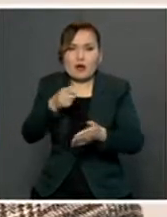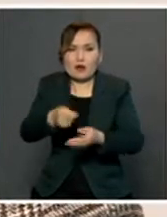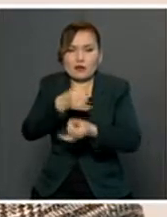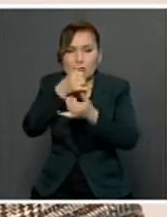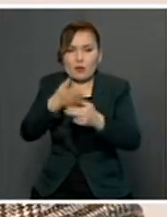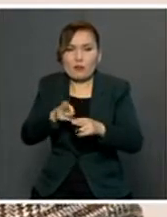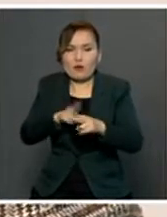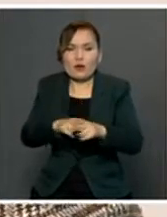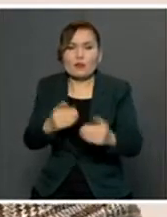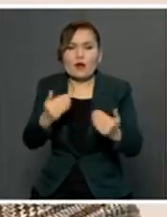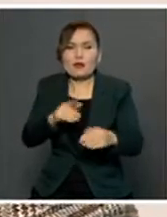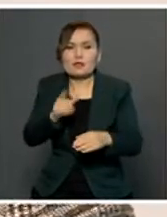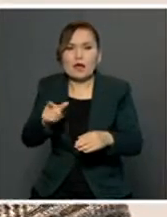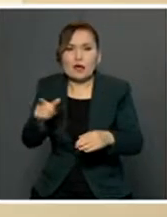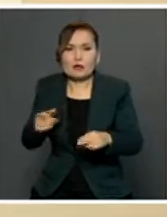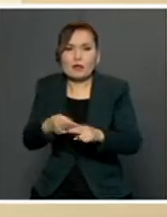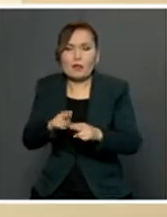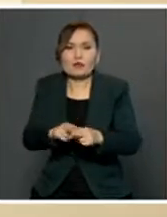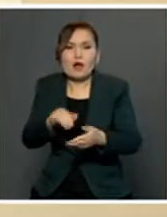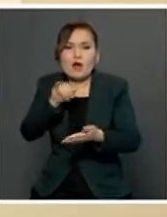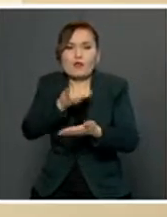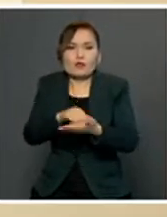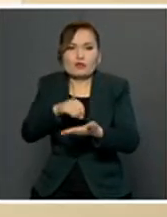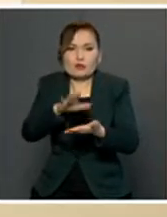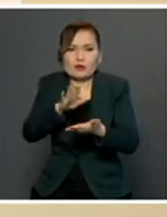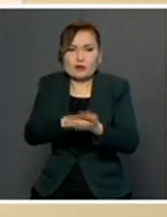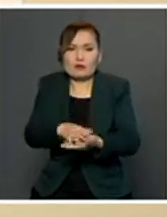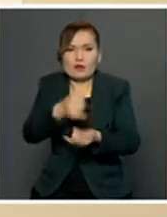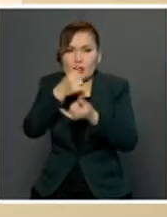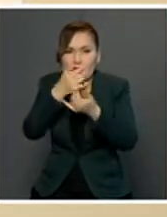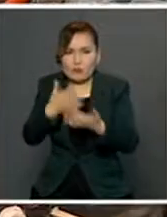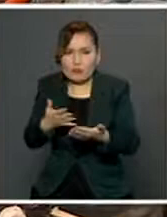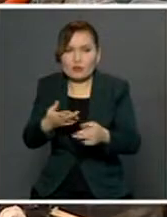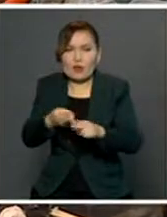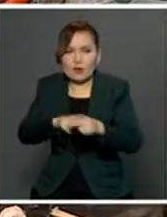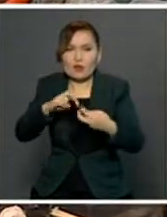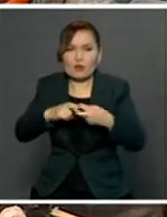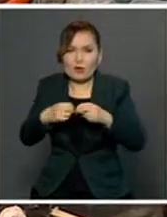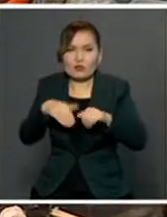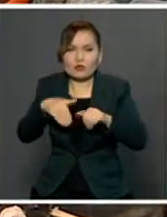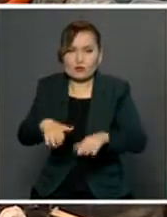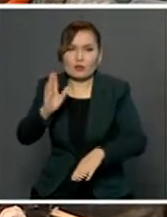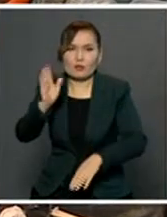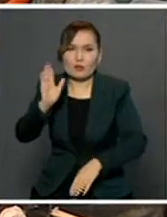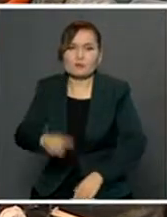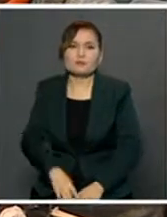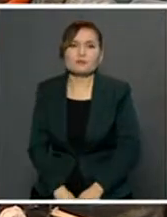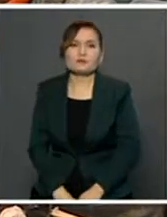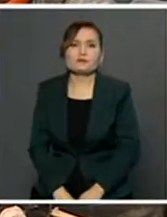естіген көпшілік қалай тіркелерлерін білмейді ал. Асима Нұрбайқызы, Мақсат Тастембеков, Қазақстан ұлттық телеарнасы.